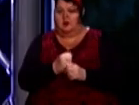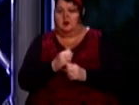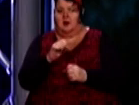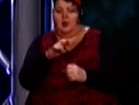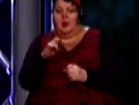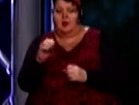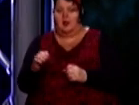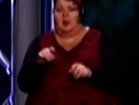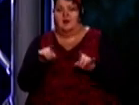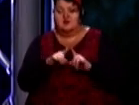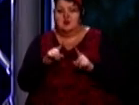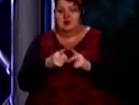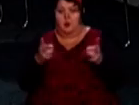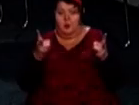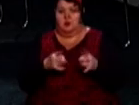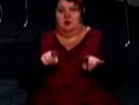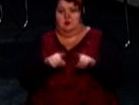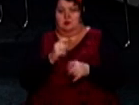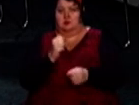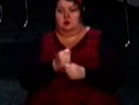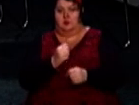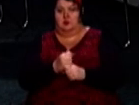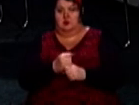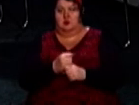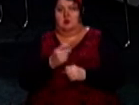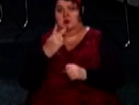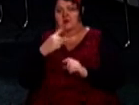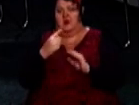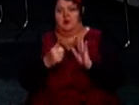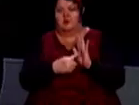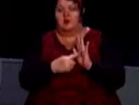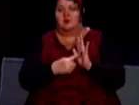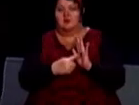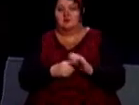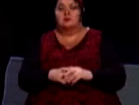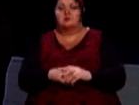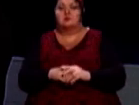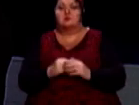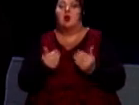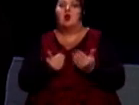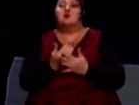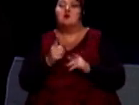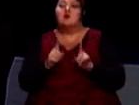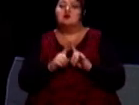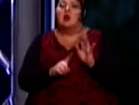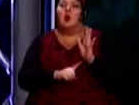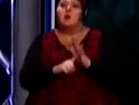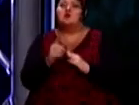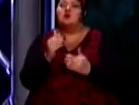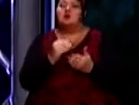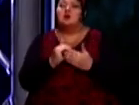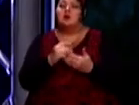Але все-таки потрібно це зробити? Це два питання. Два питання. Знову ж таки, почну з останнього